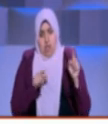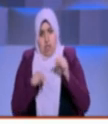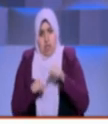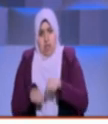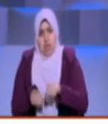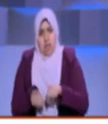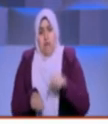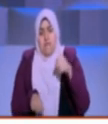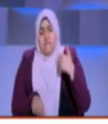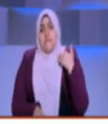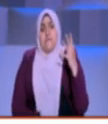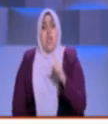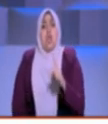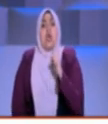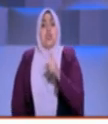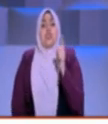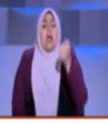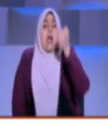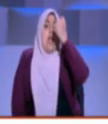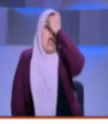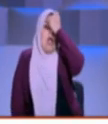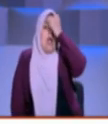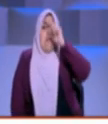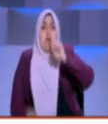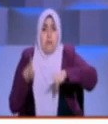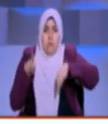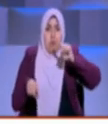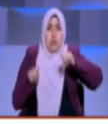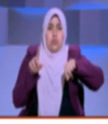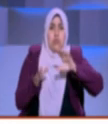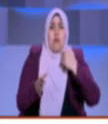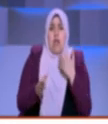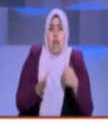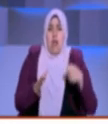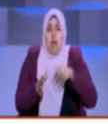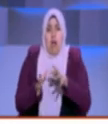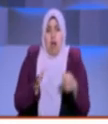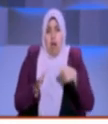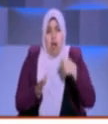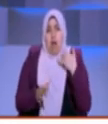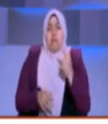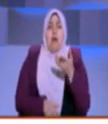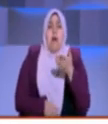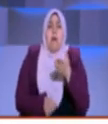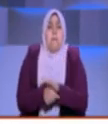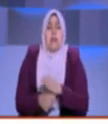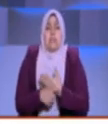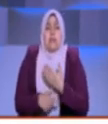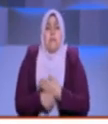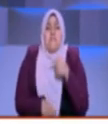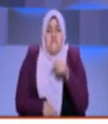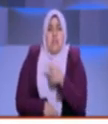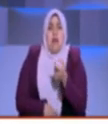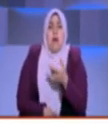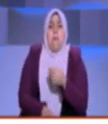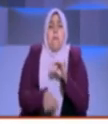وجود 11,000 متوفي معظمهم من المسنين أحمد ومن أصحاب الأمراض الأخرى والمتواجدين،